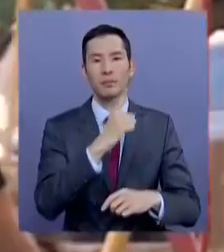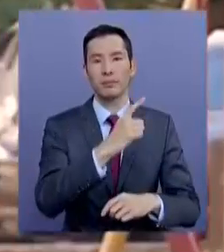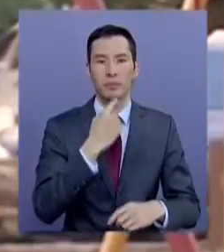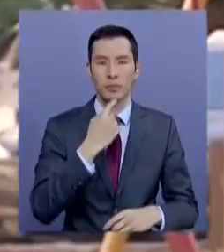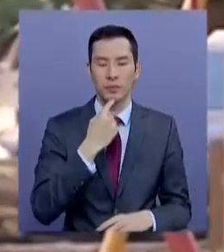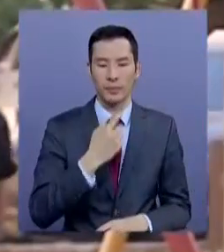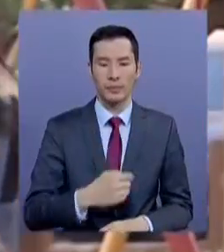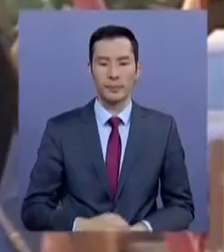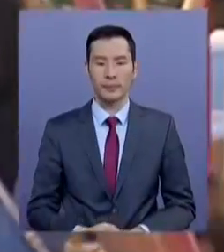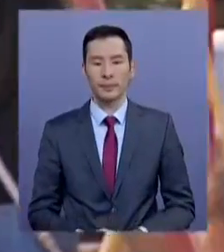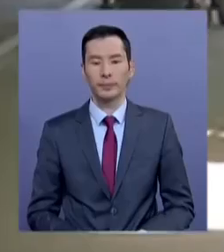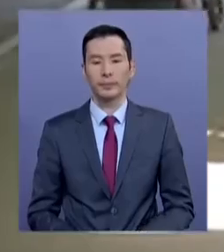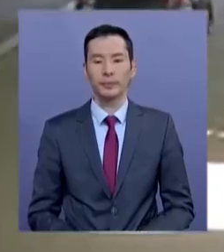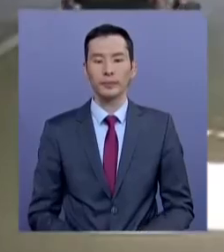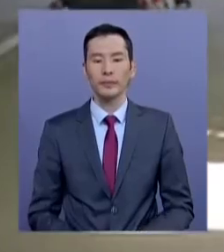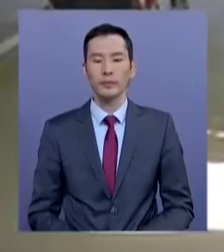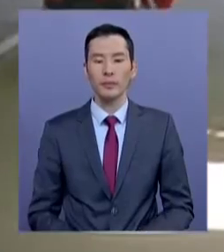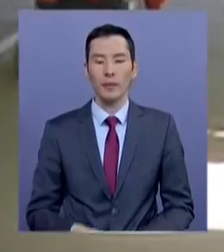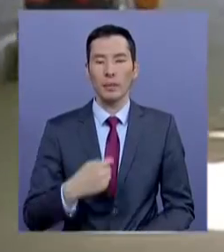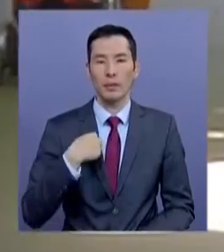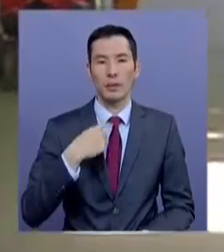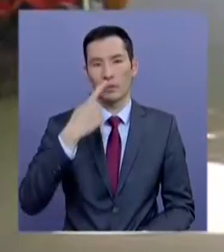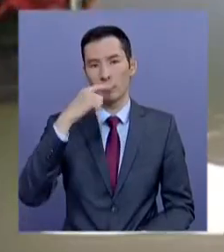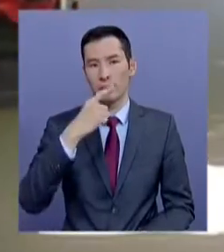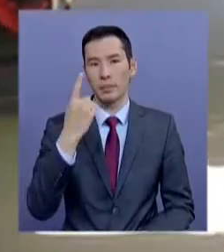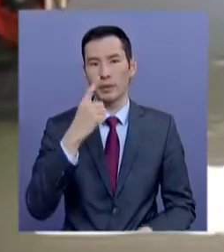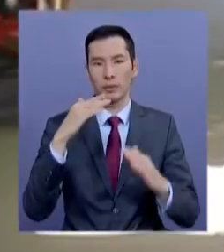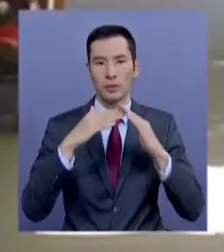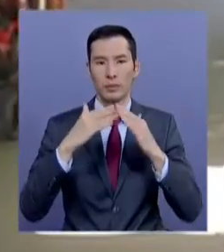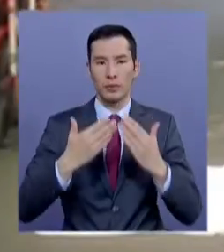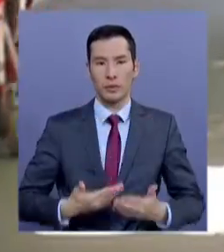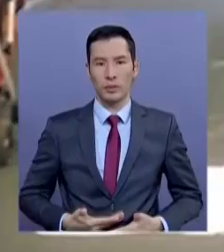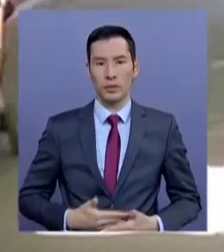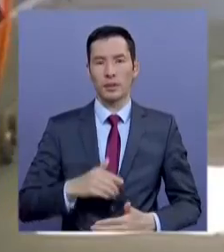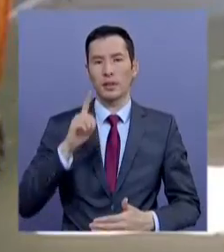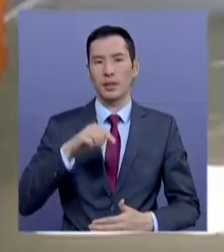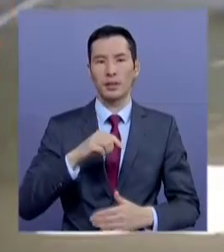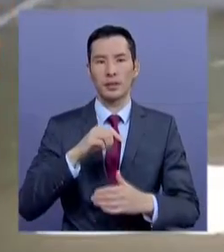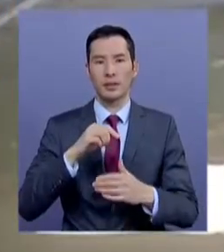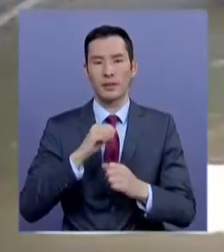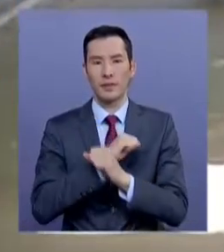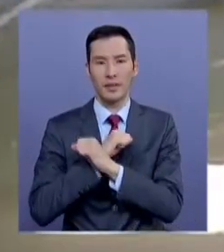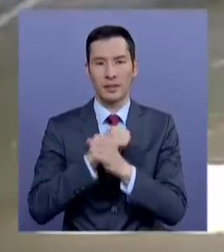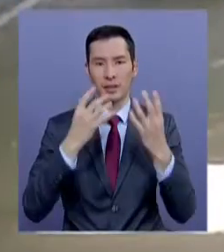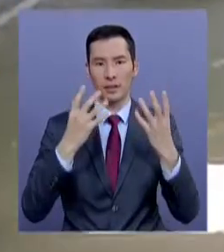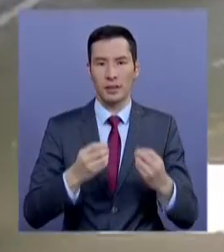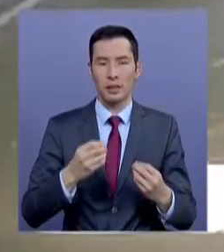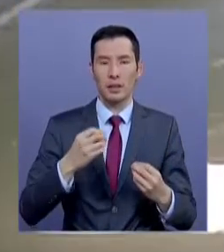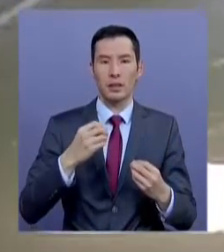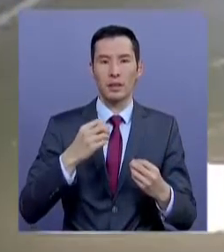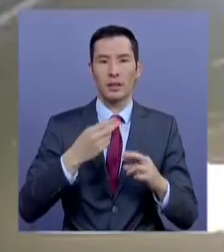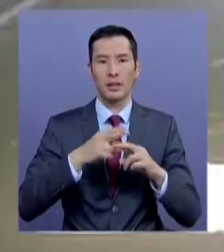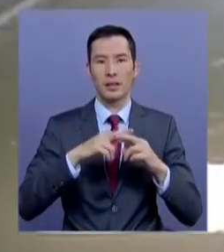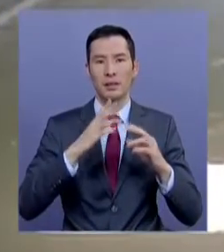алмайды, айланып жүреді. Бірінші домда тұрамын өзім, әр демалыс күндері бізге мынау жабай